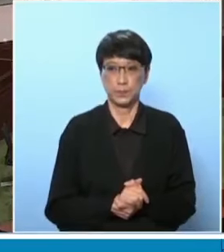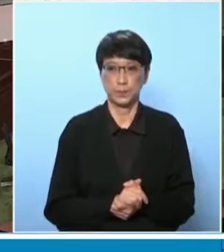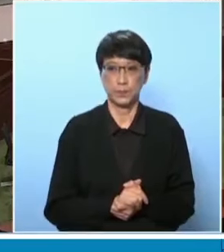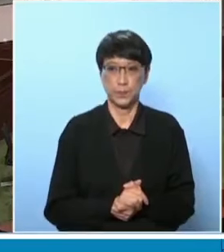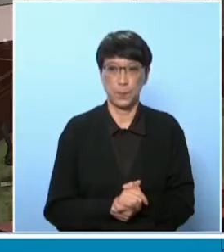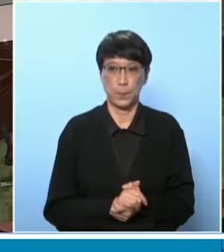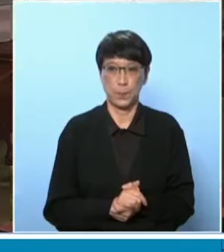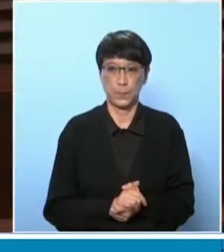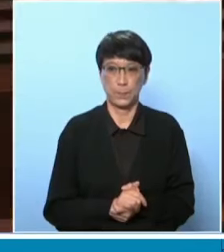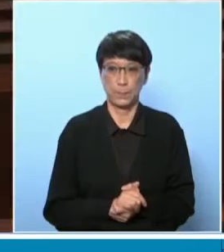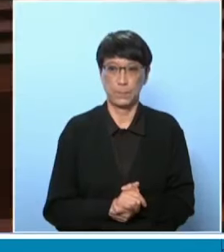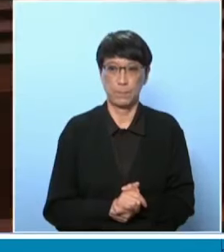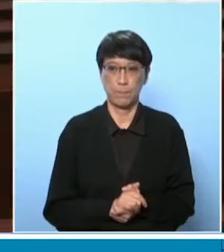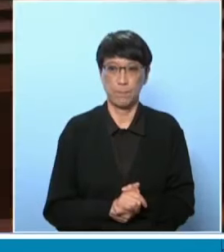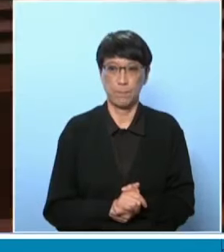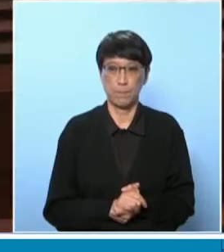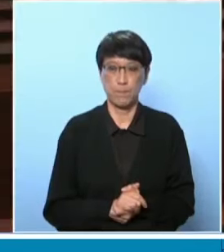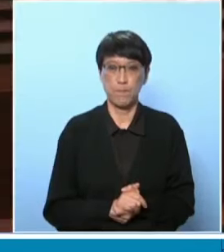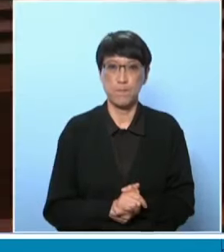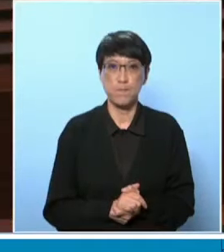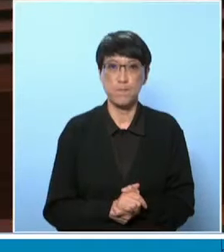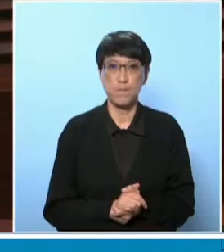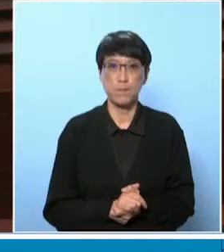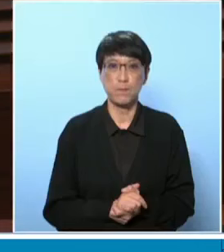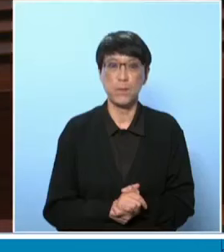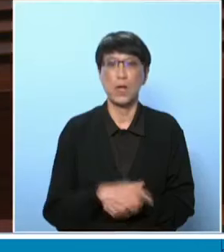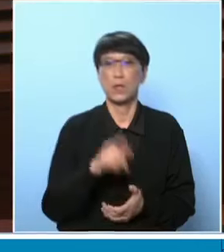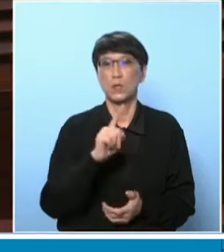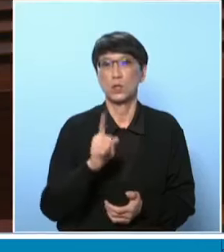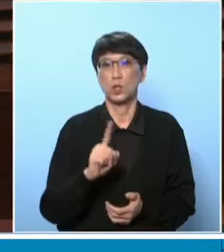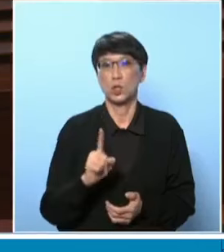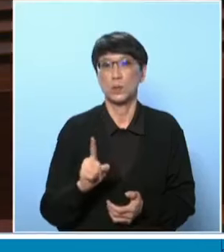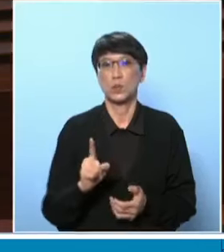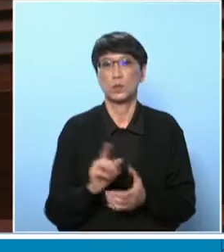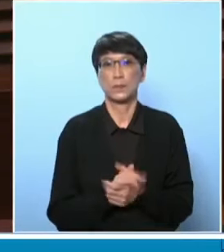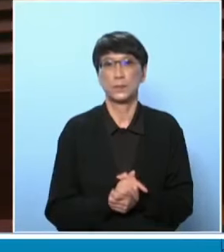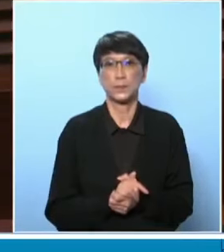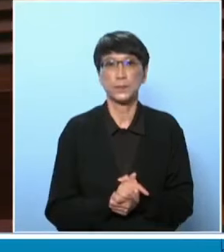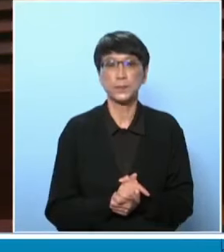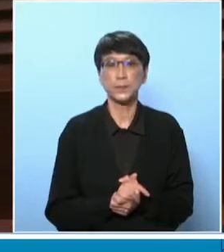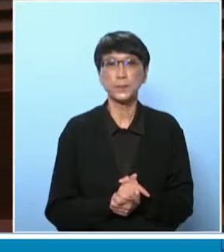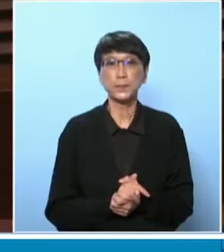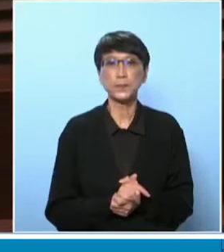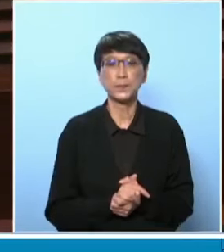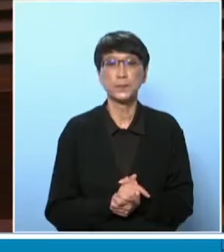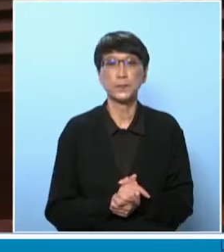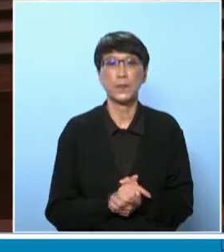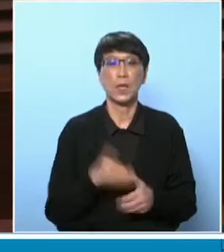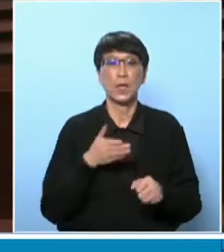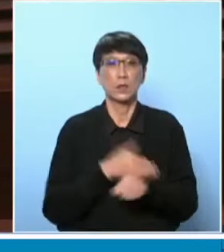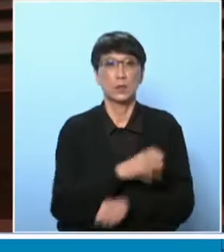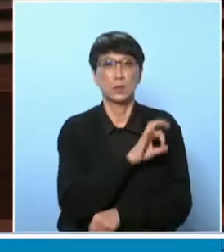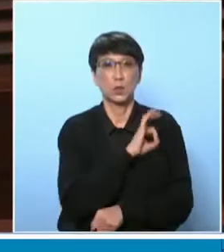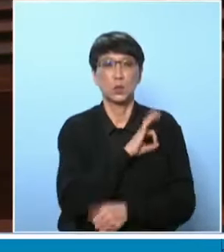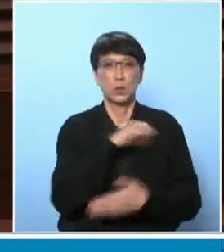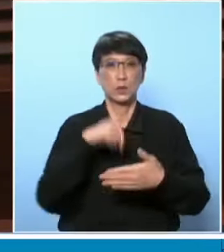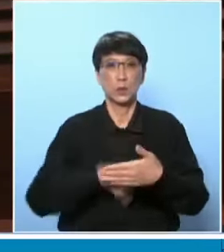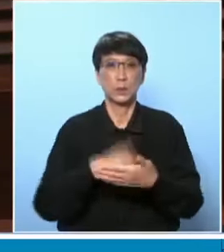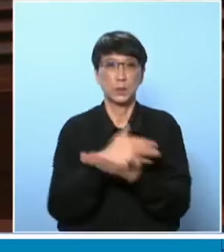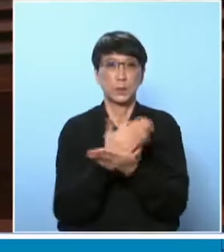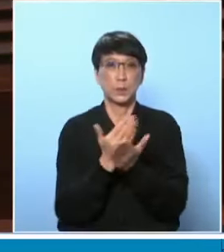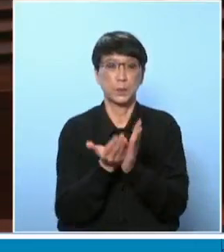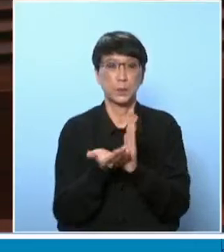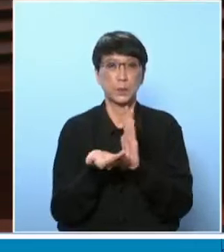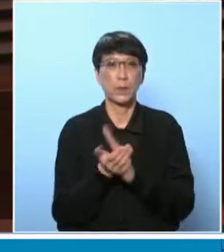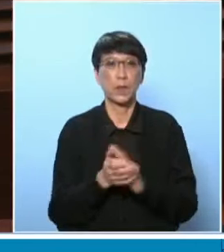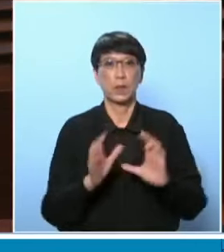就當然我們在即是怎樣去同在社會上面不同